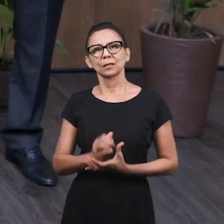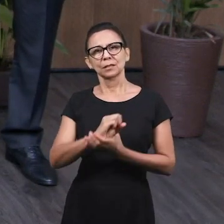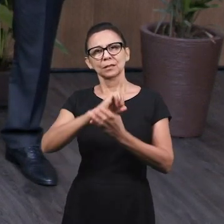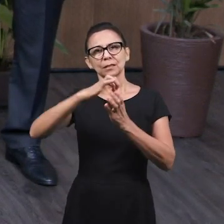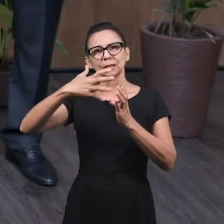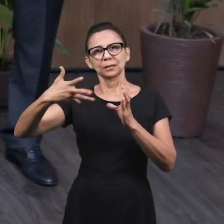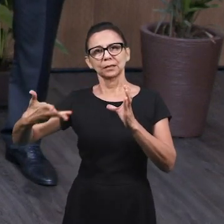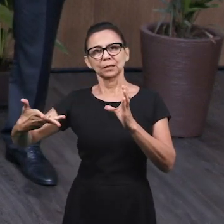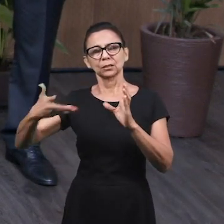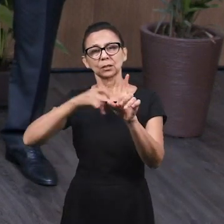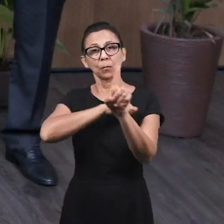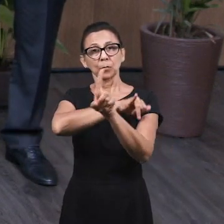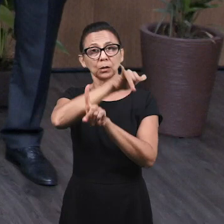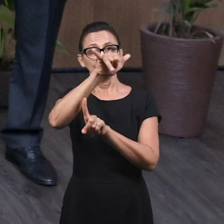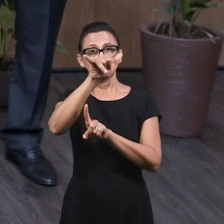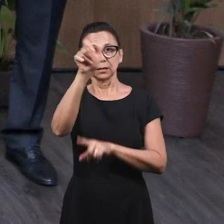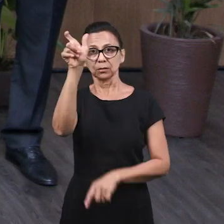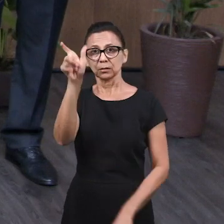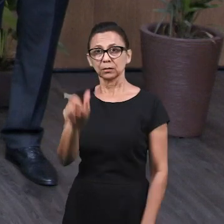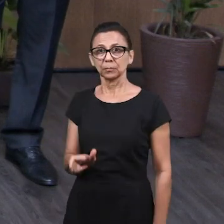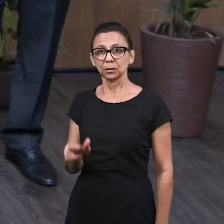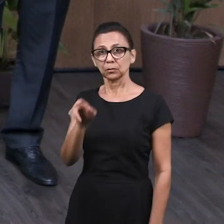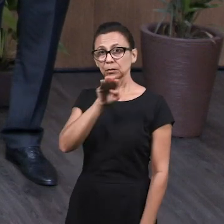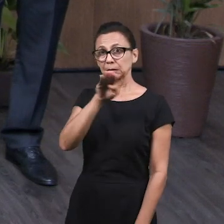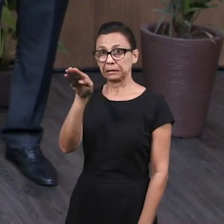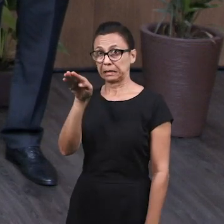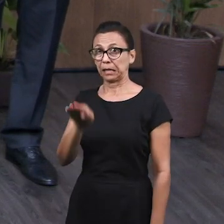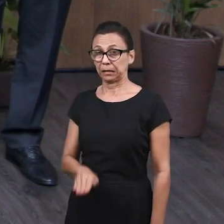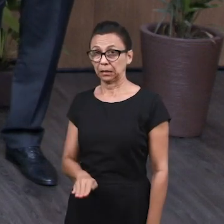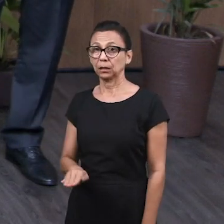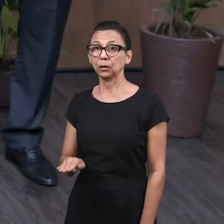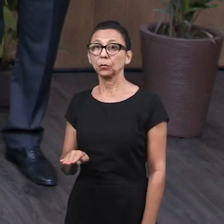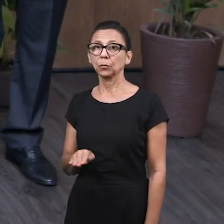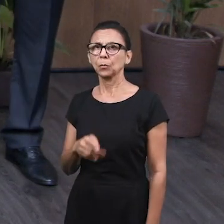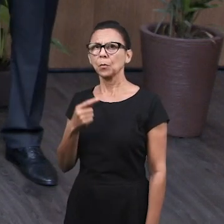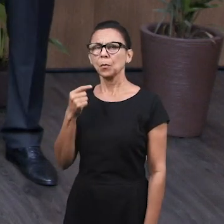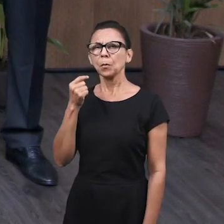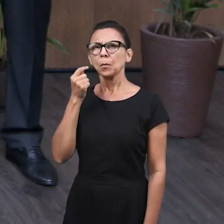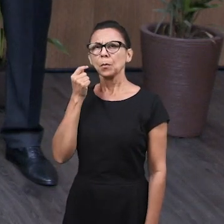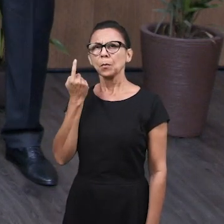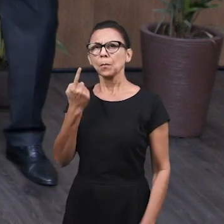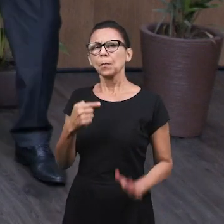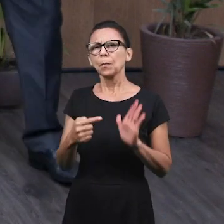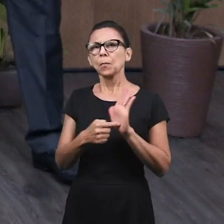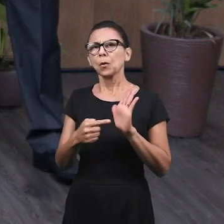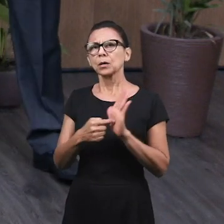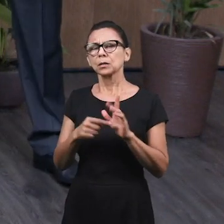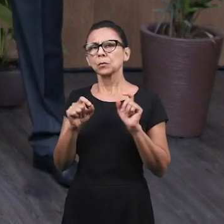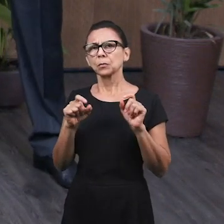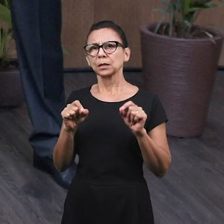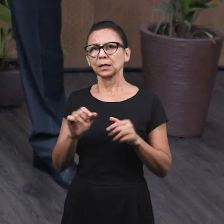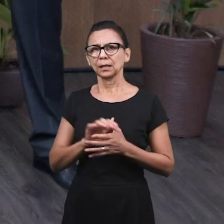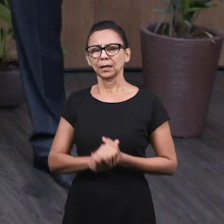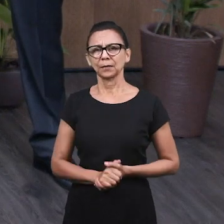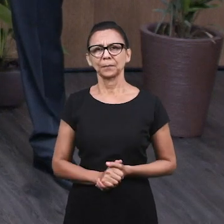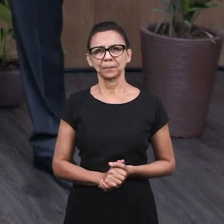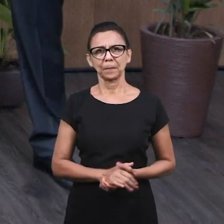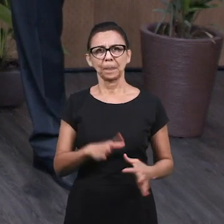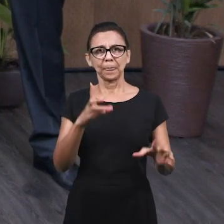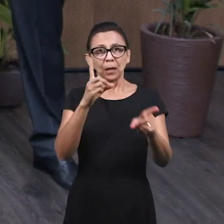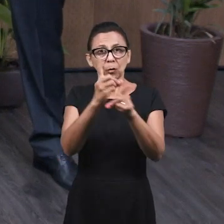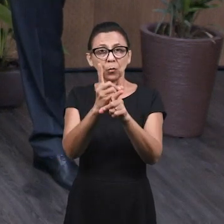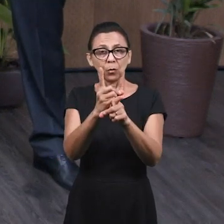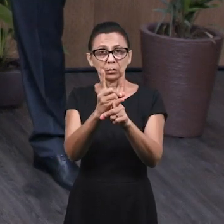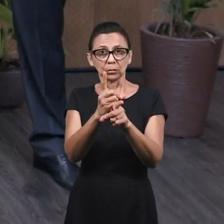Zachée montrent que sa rencontre avec le Seigneur Jésus révèle com o Senhor Jesus, l'élection de